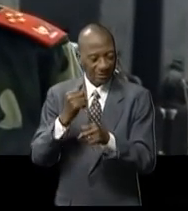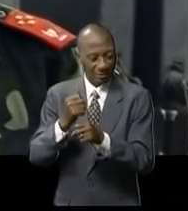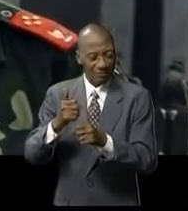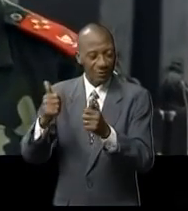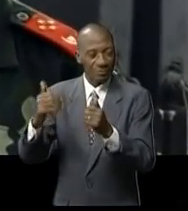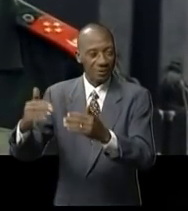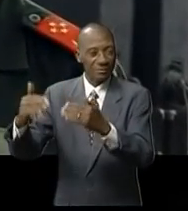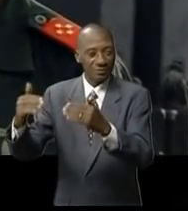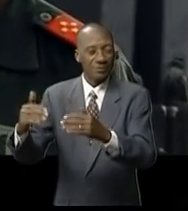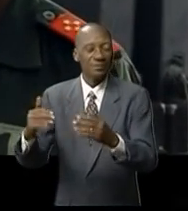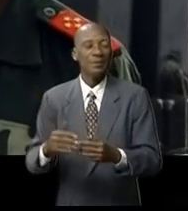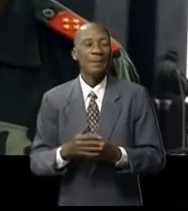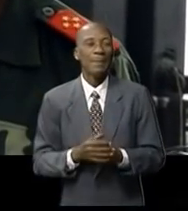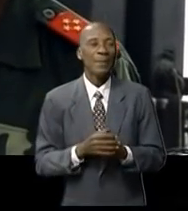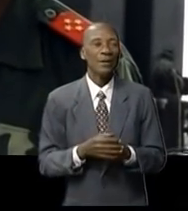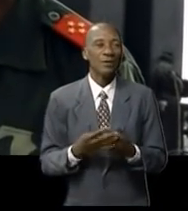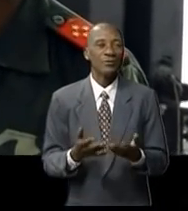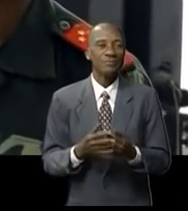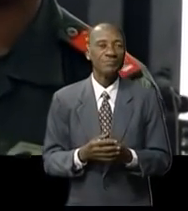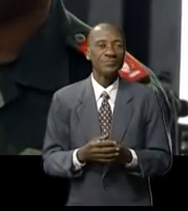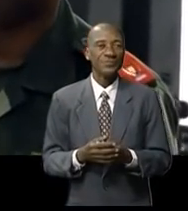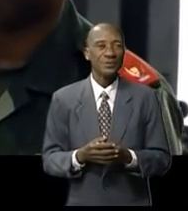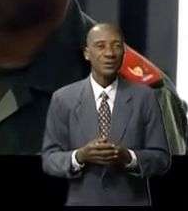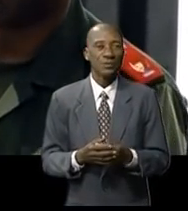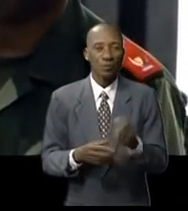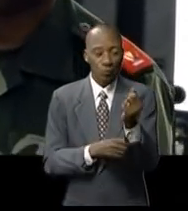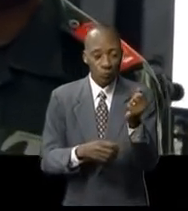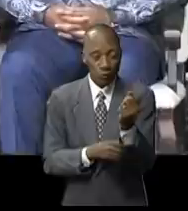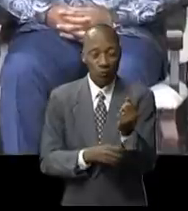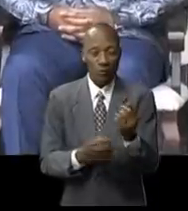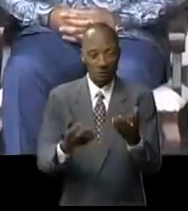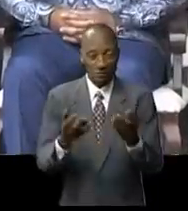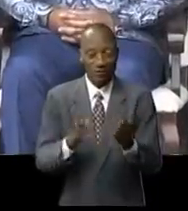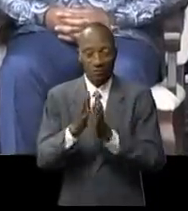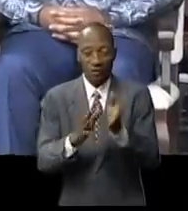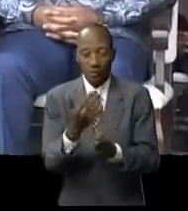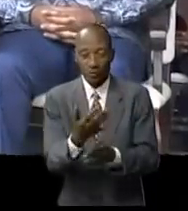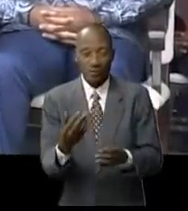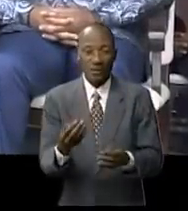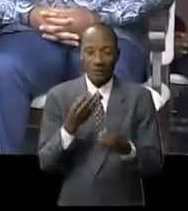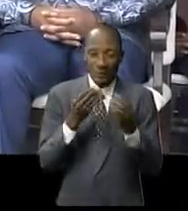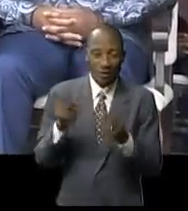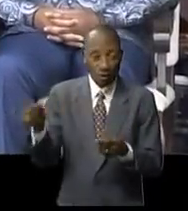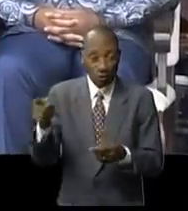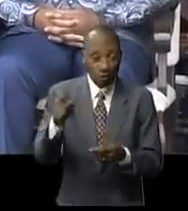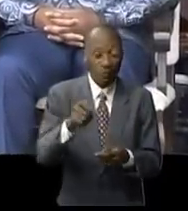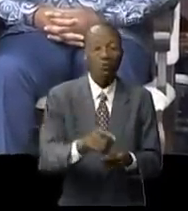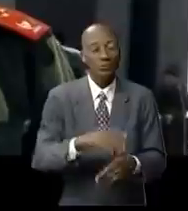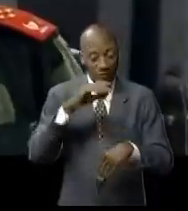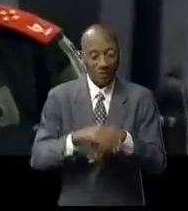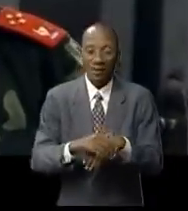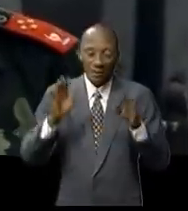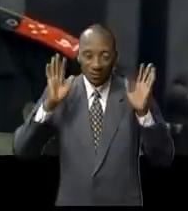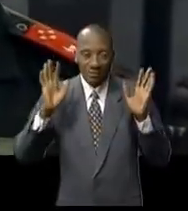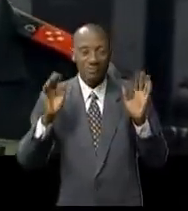a en outre mis en garde contre toute personne qui s'hasarderait de vendre ce produit agricole. Les cantines militaires